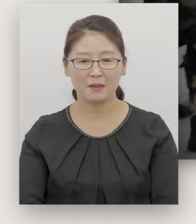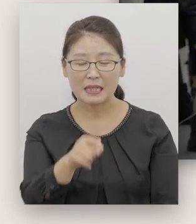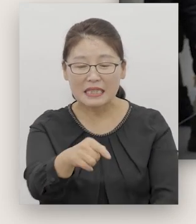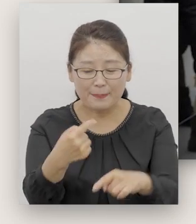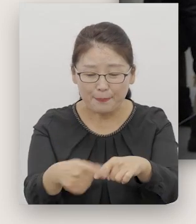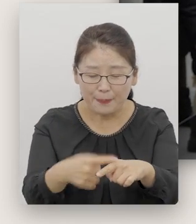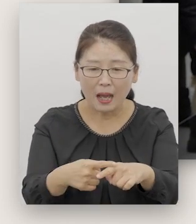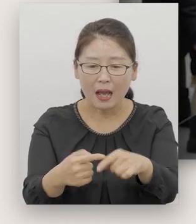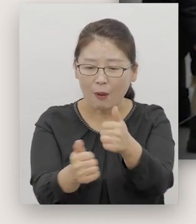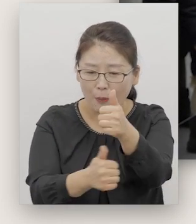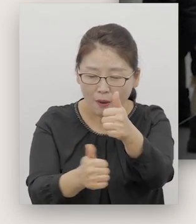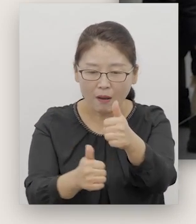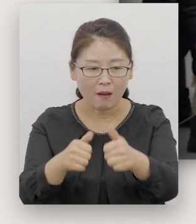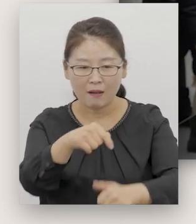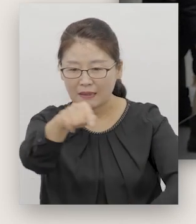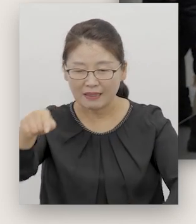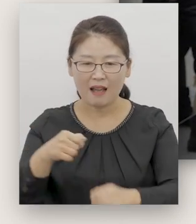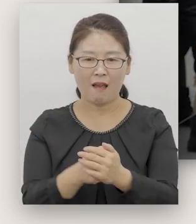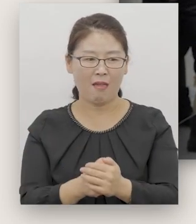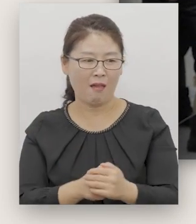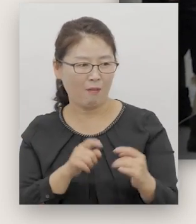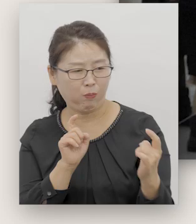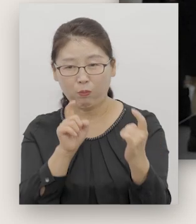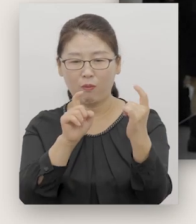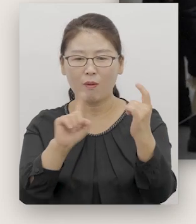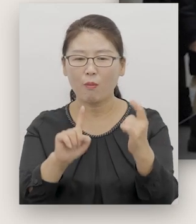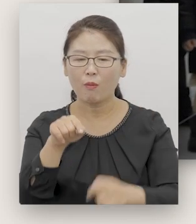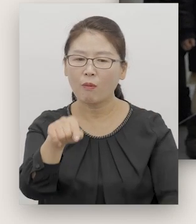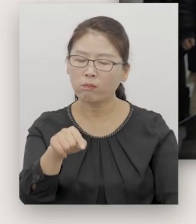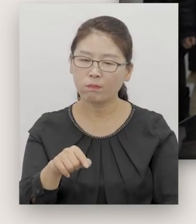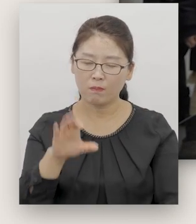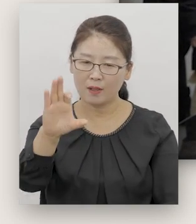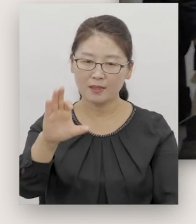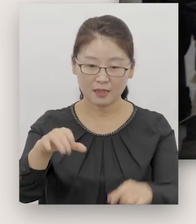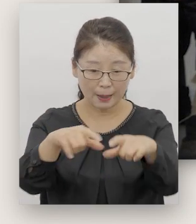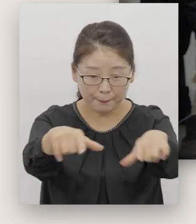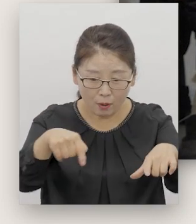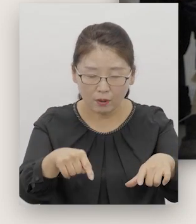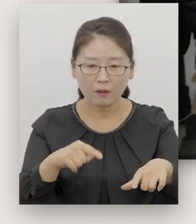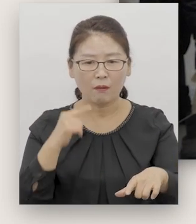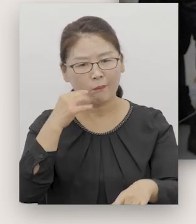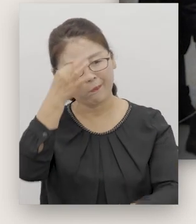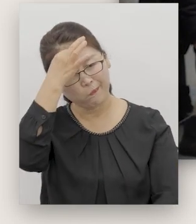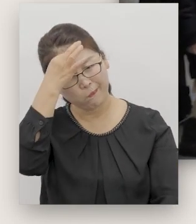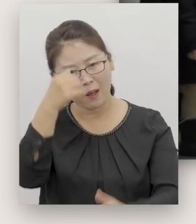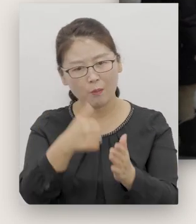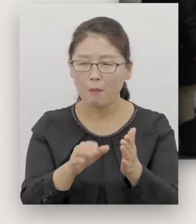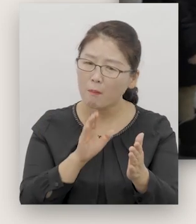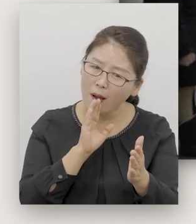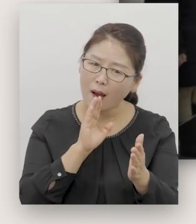격론이 펼쳐졌다고 합니다. 이것이 예술인가, 예술이지 않은가. 결국에는 투표를 하기에